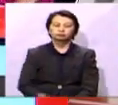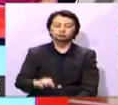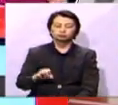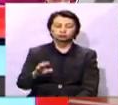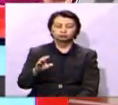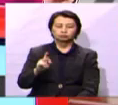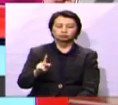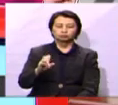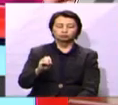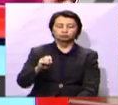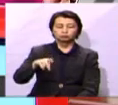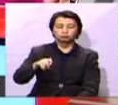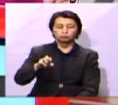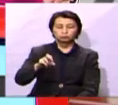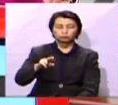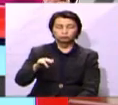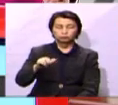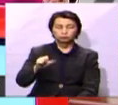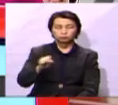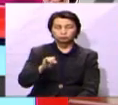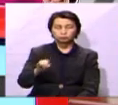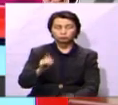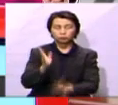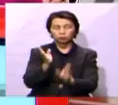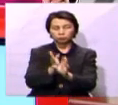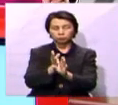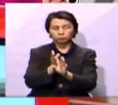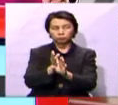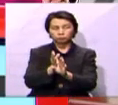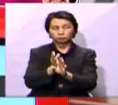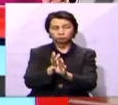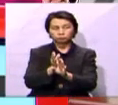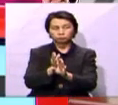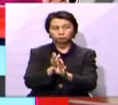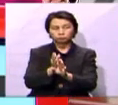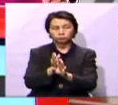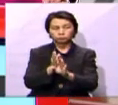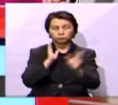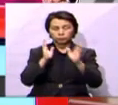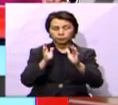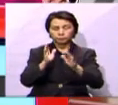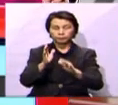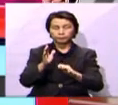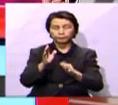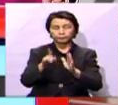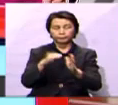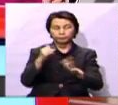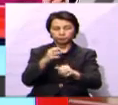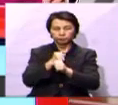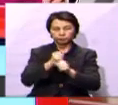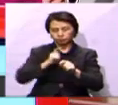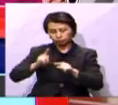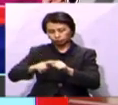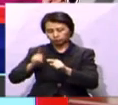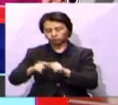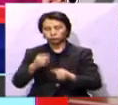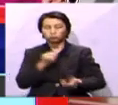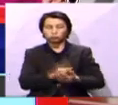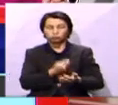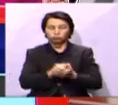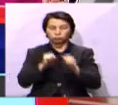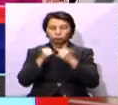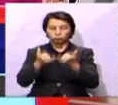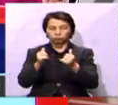Koperasi Koop Bank Persatuan Malaysia Berhad CBP bercadang untuk mempelbagaikan sumber pendapatan syarikat dengan